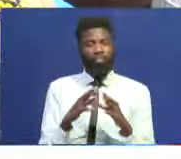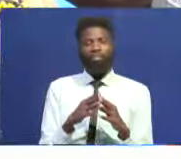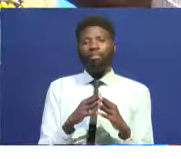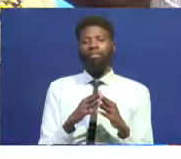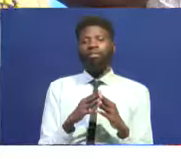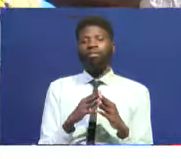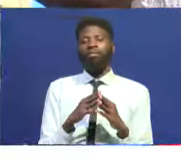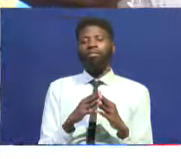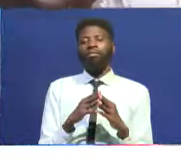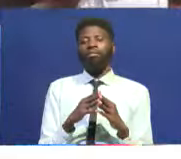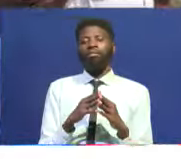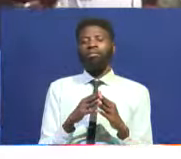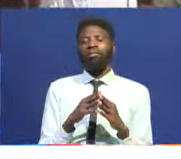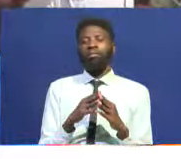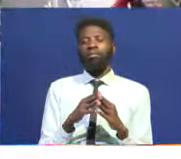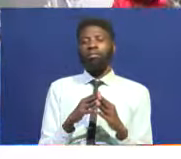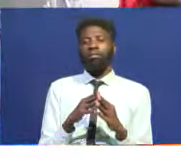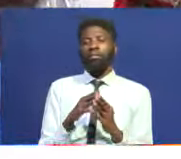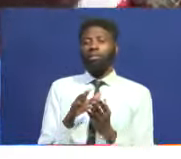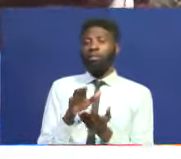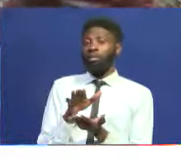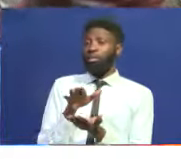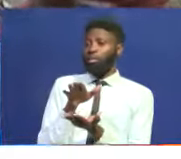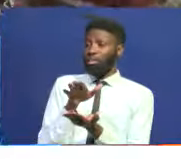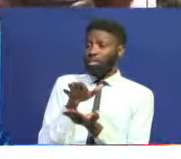kuhifadhi utamaduni,